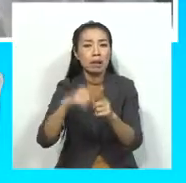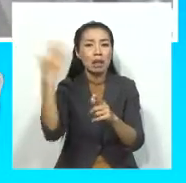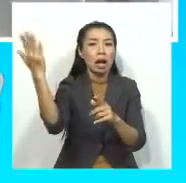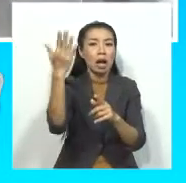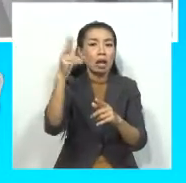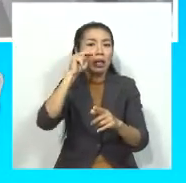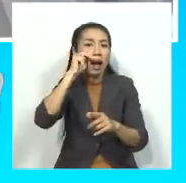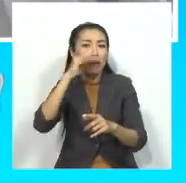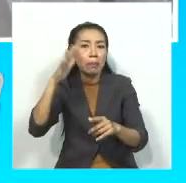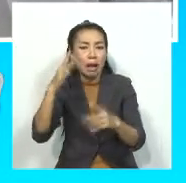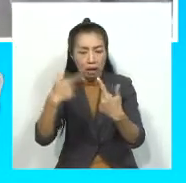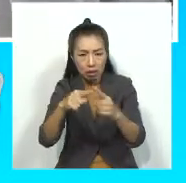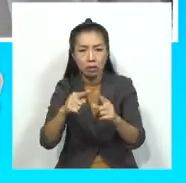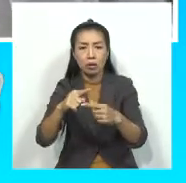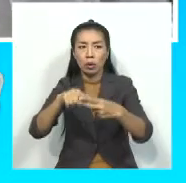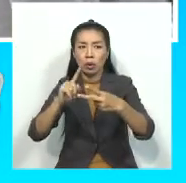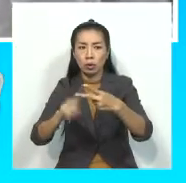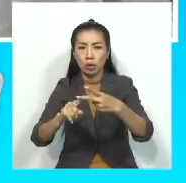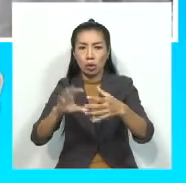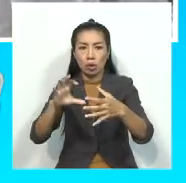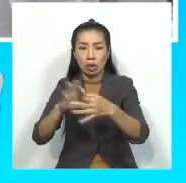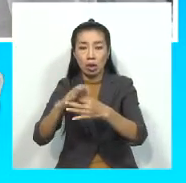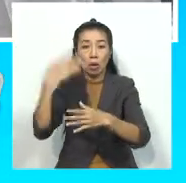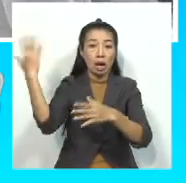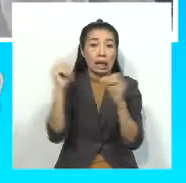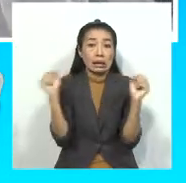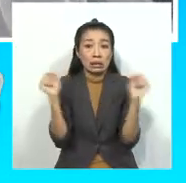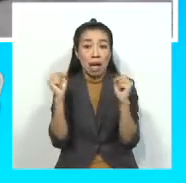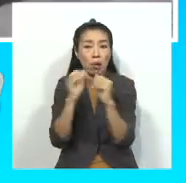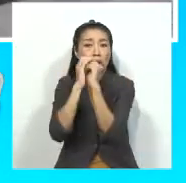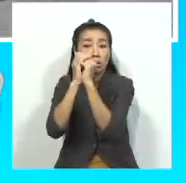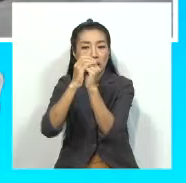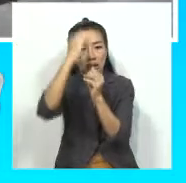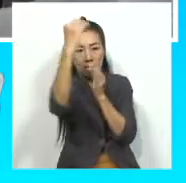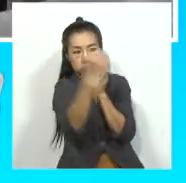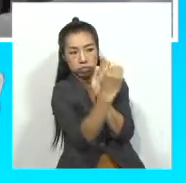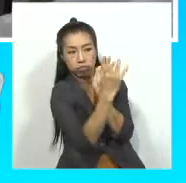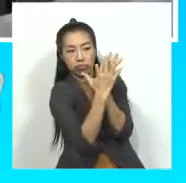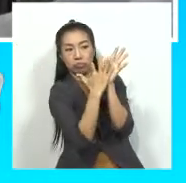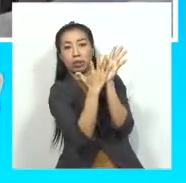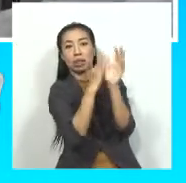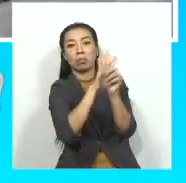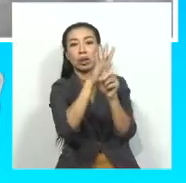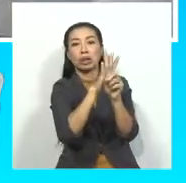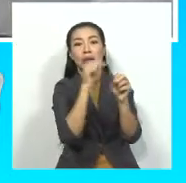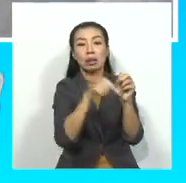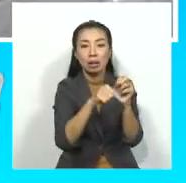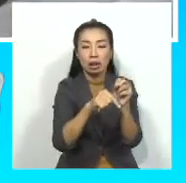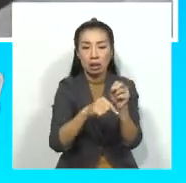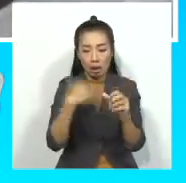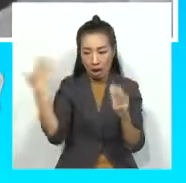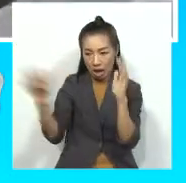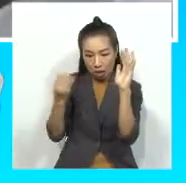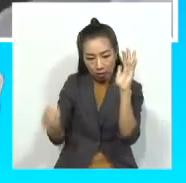ทธ์แล้วก็ในเรื่องของการเปลี่ยนแปลงในเรื่องของความกดอากาศสูงจากประเทศจีนแผ่ลงมาด้วยก็เป็นแนวที่เกิดการปะทะ